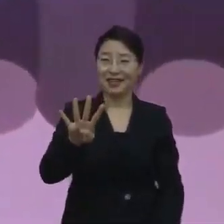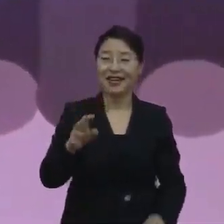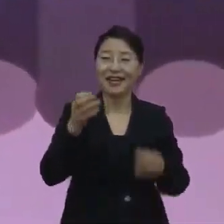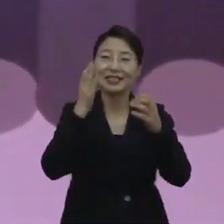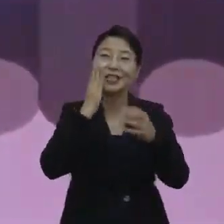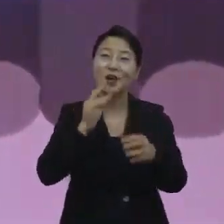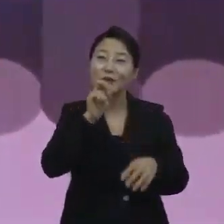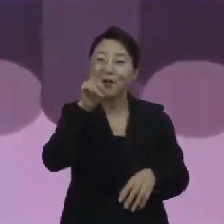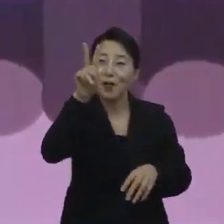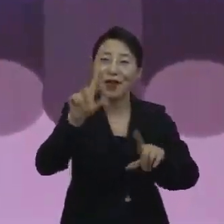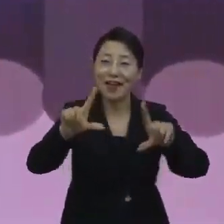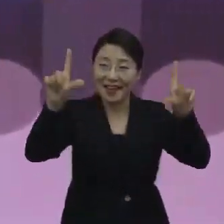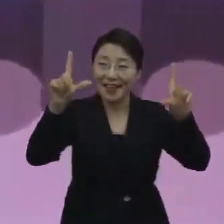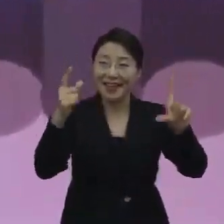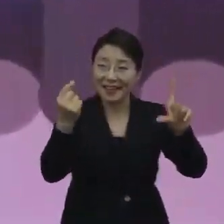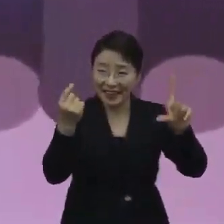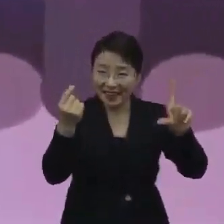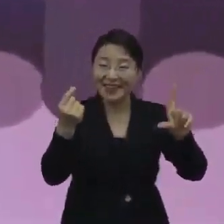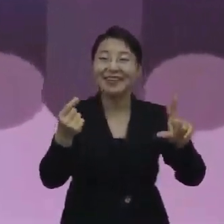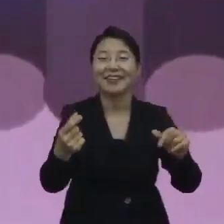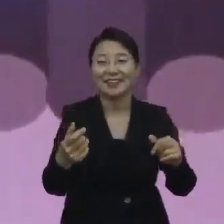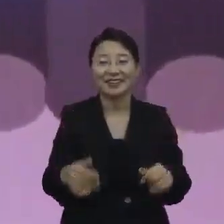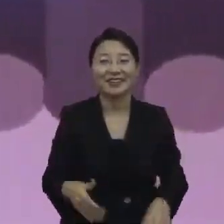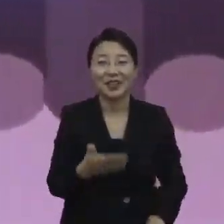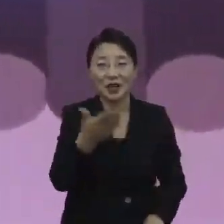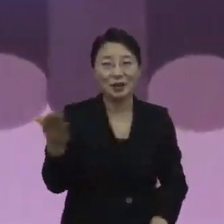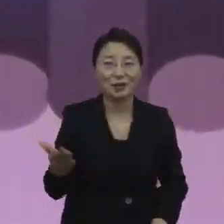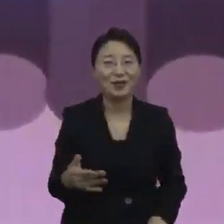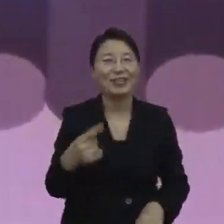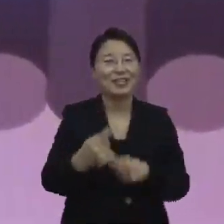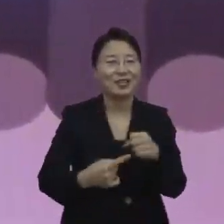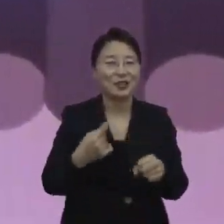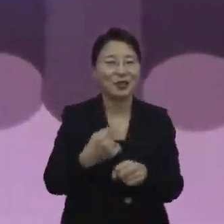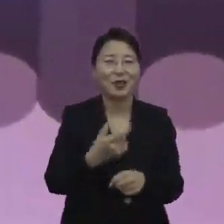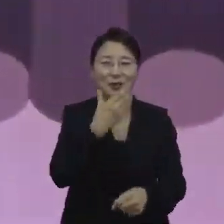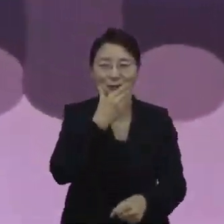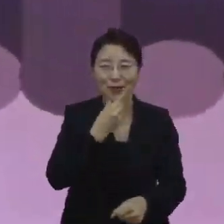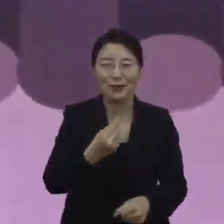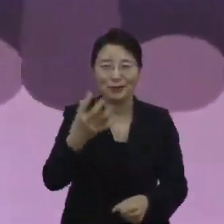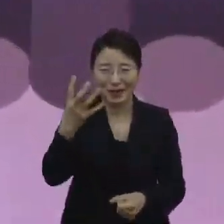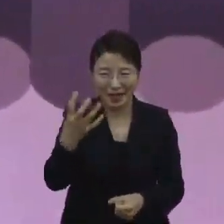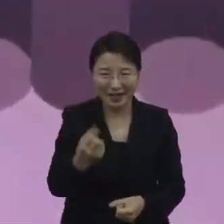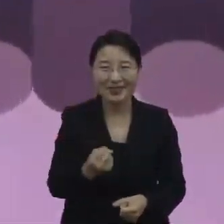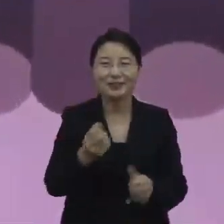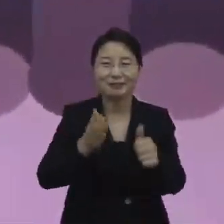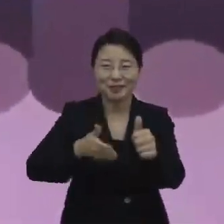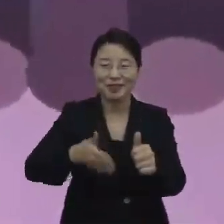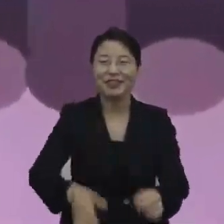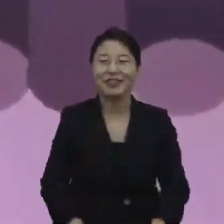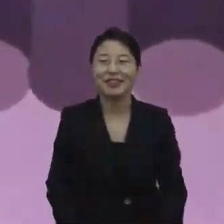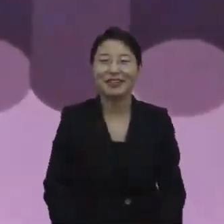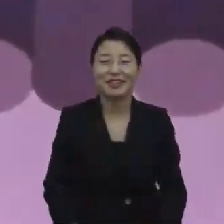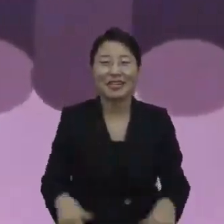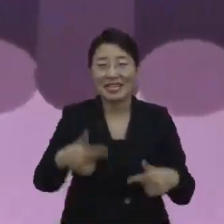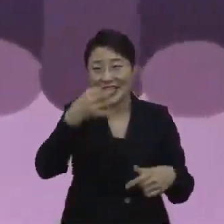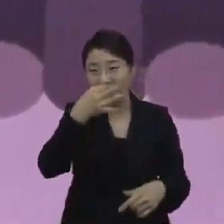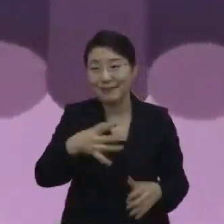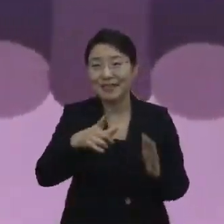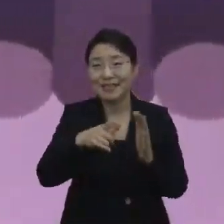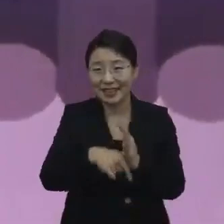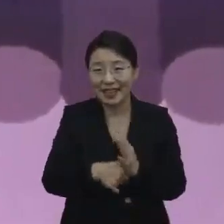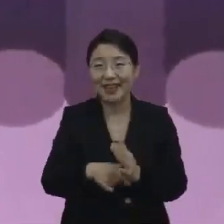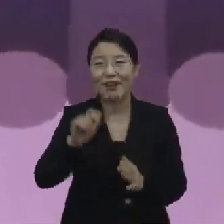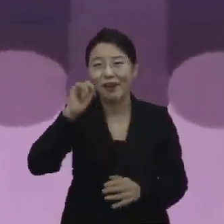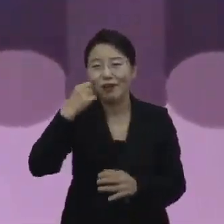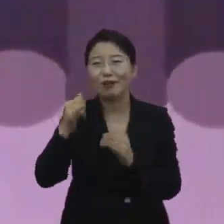새해가 밝았습니다. 갑진년인 만큼 값진 한 해 되셨으면 좋겠습니다. 늘 힘들 때는 가장